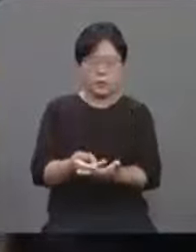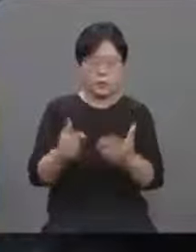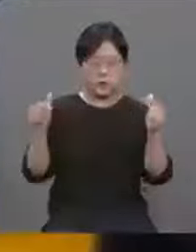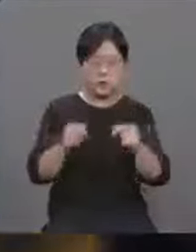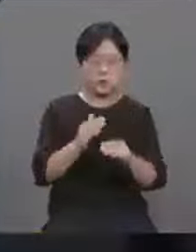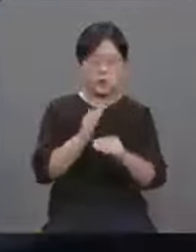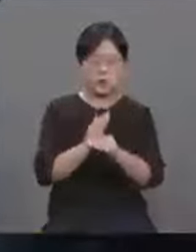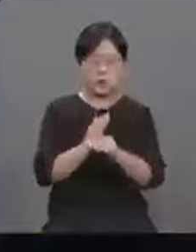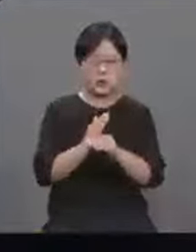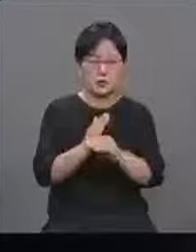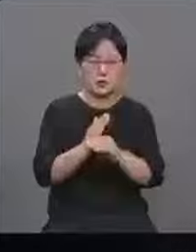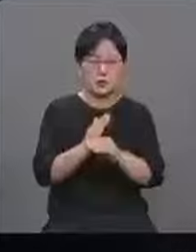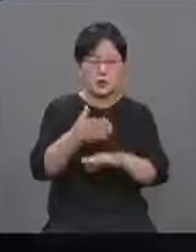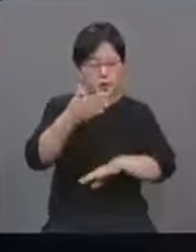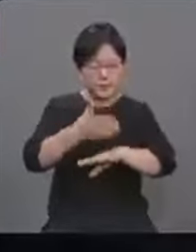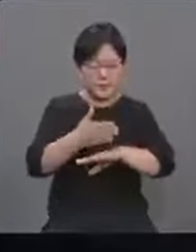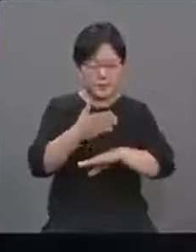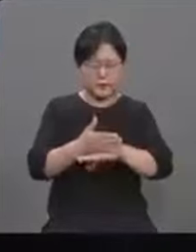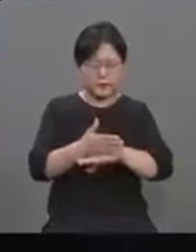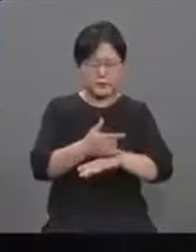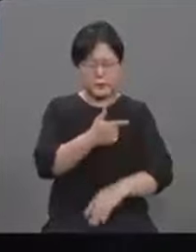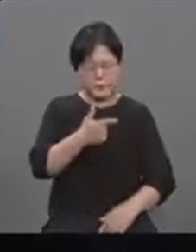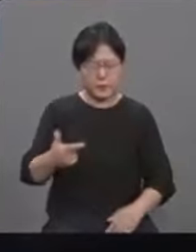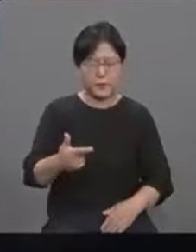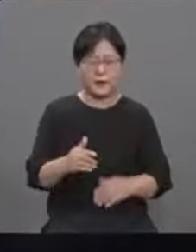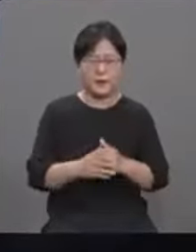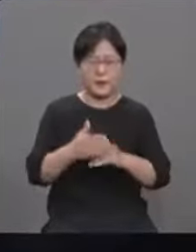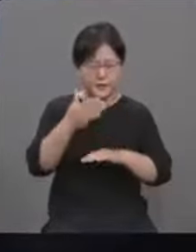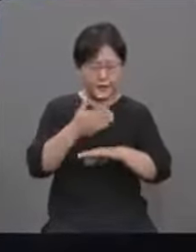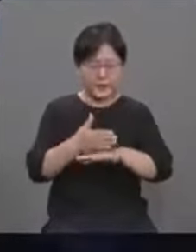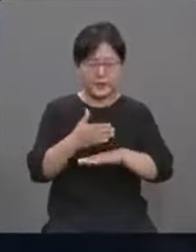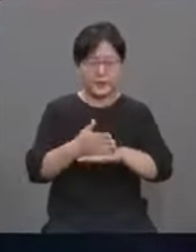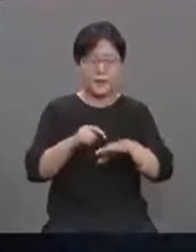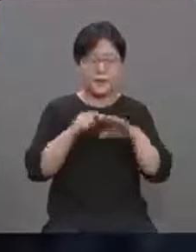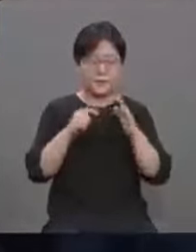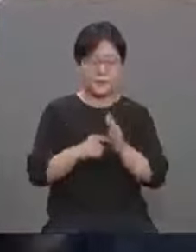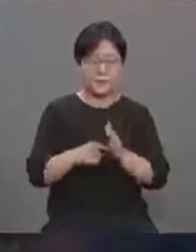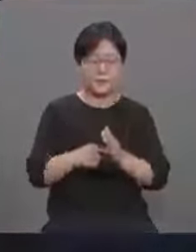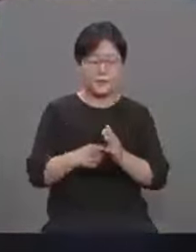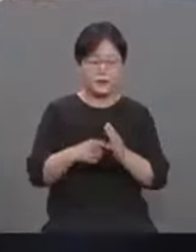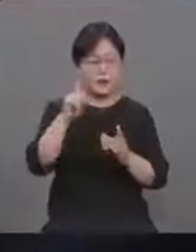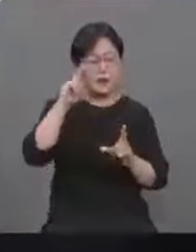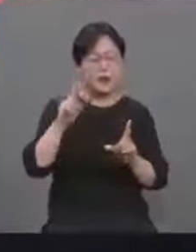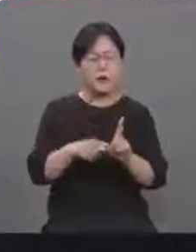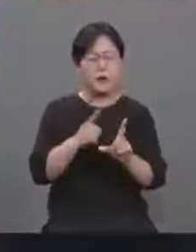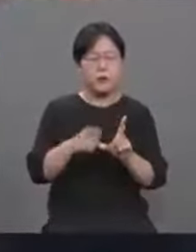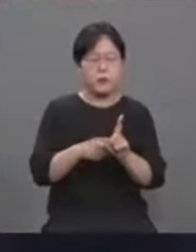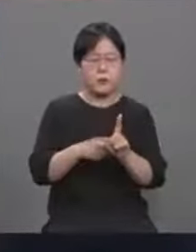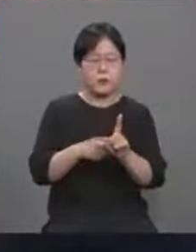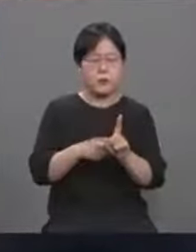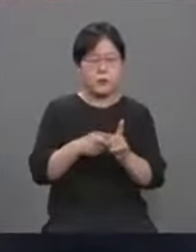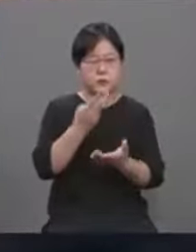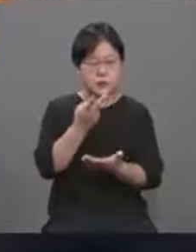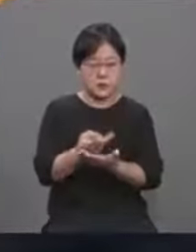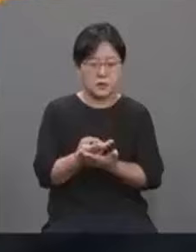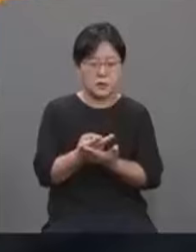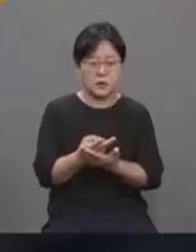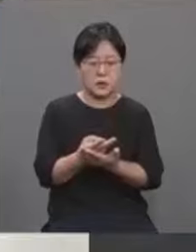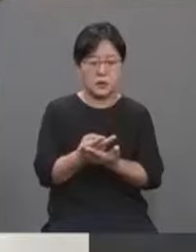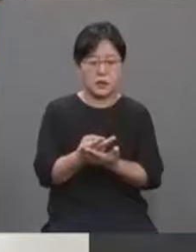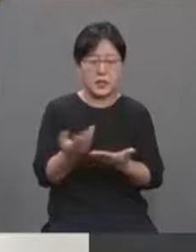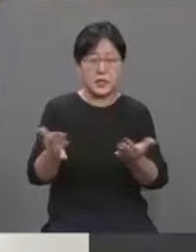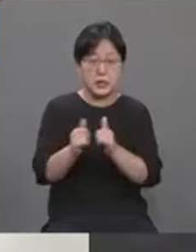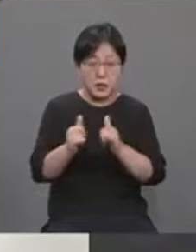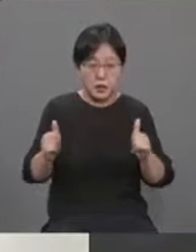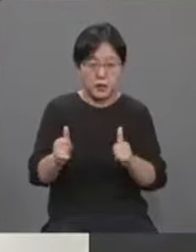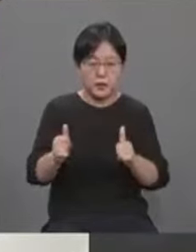중입니다. 고맙죠. 엄청 고맙죠. 감사하고요. 그렇잖아요. 정신을 잃었는데 알고 봤더니